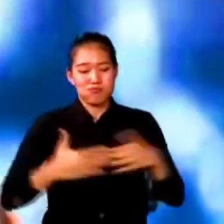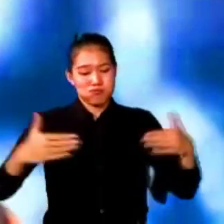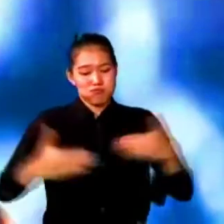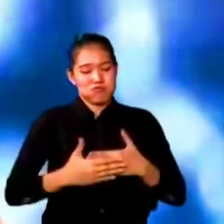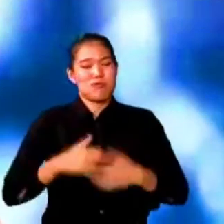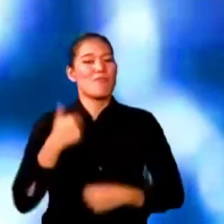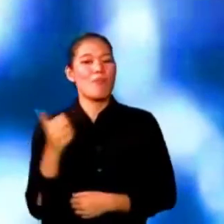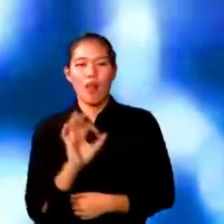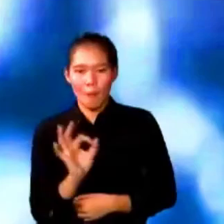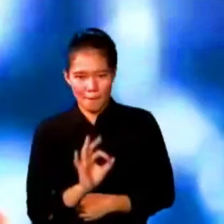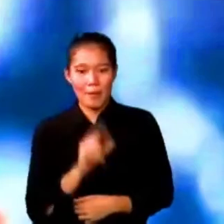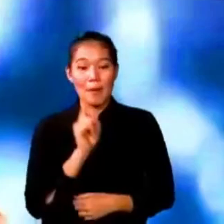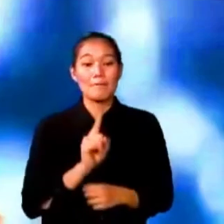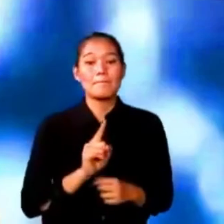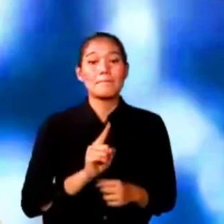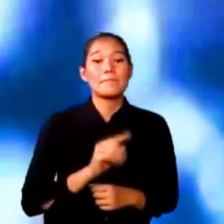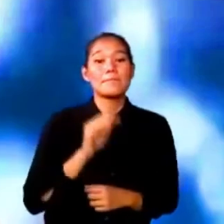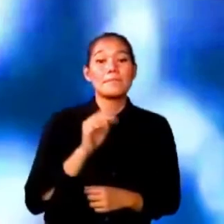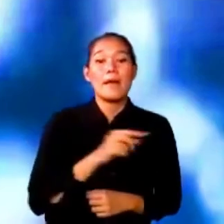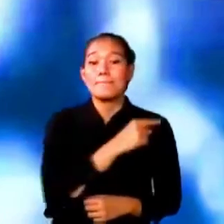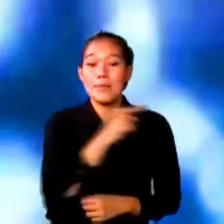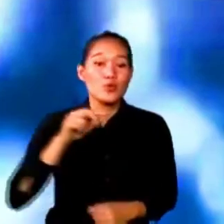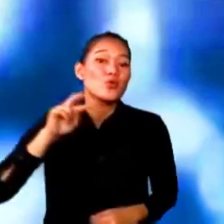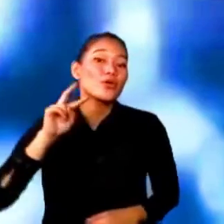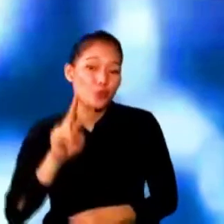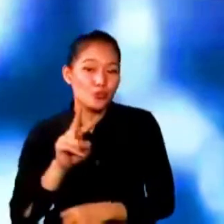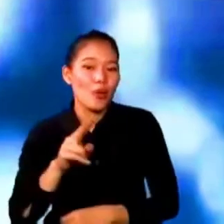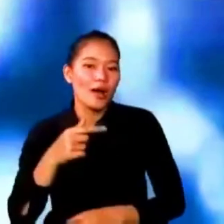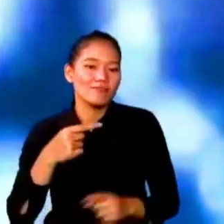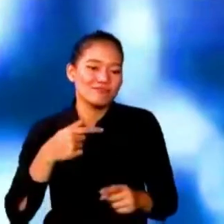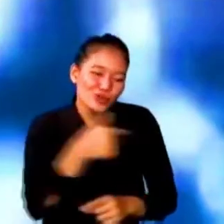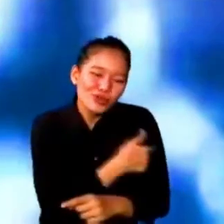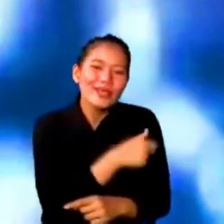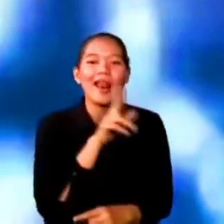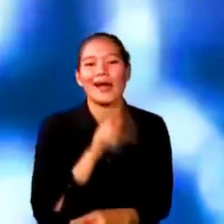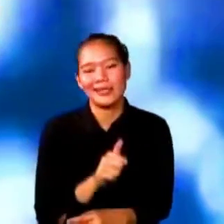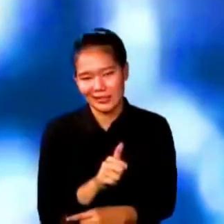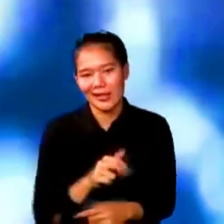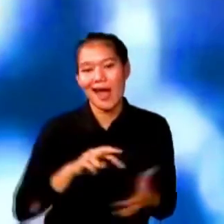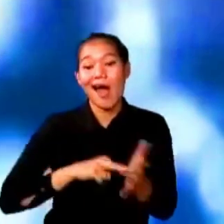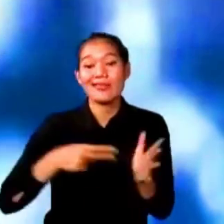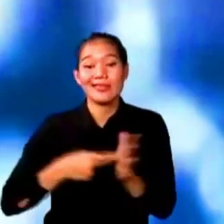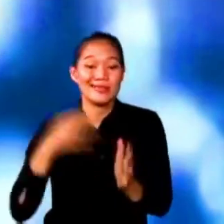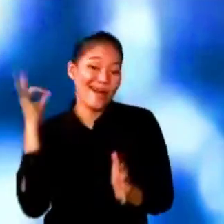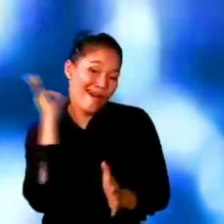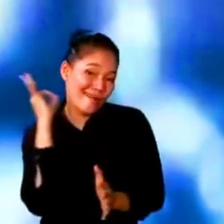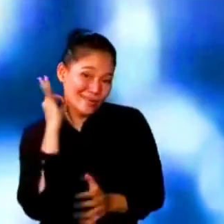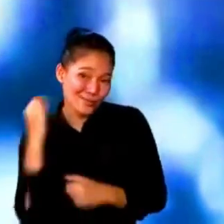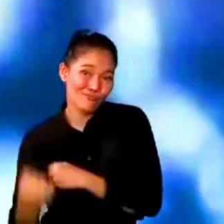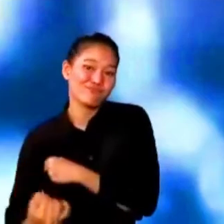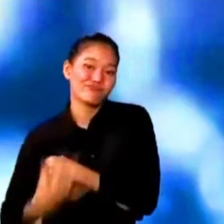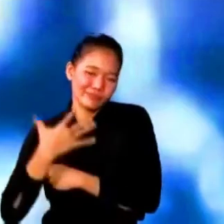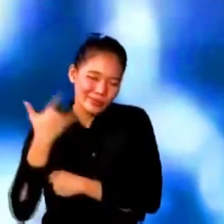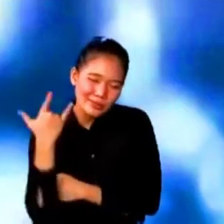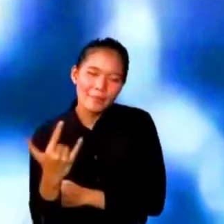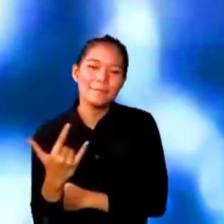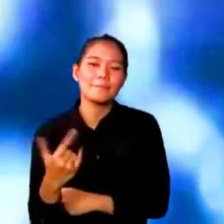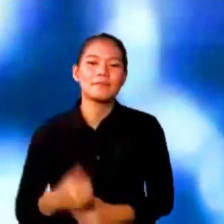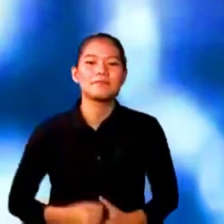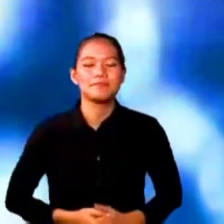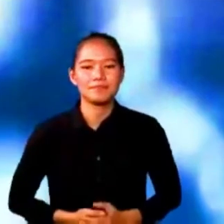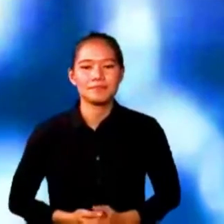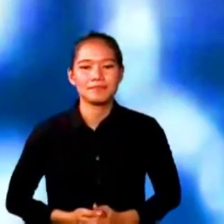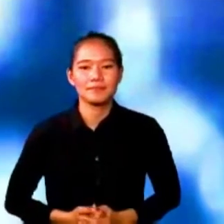yang hari ke-14 nanti harus berwujud ikan yang kedua jadi resiko penularan artinya masih tetap ada